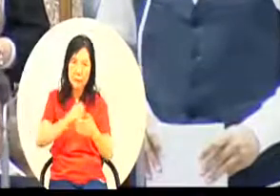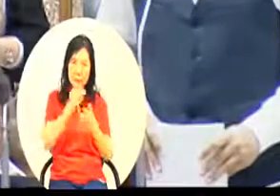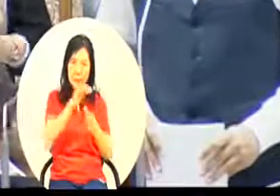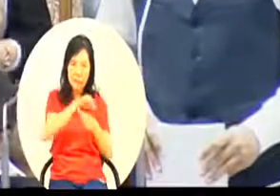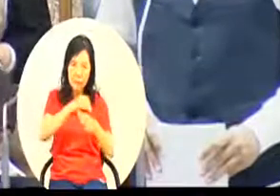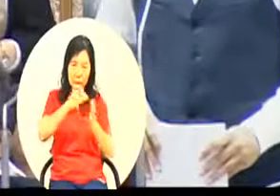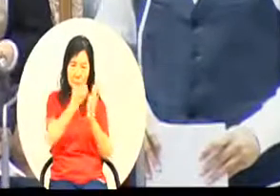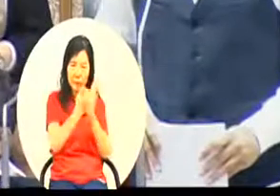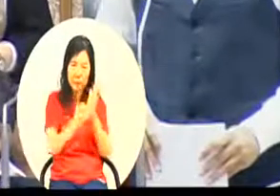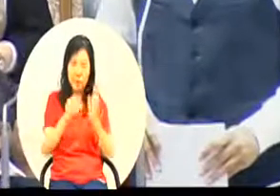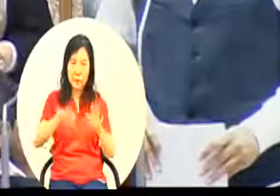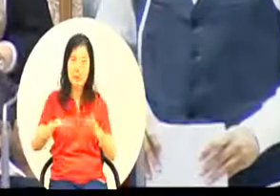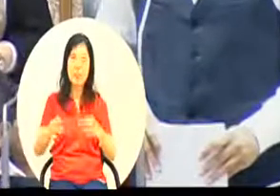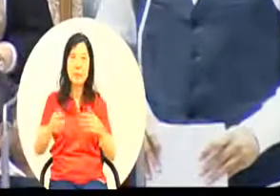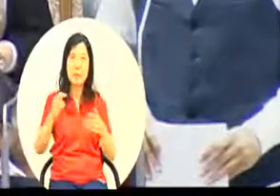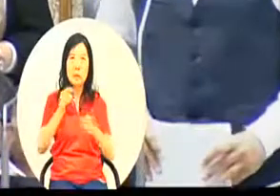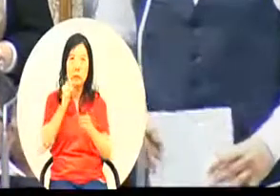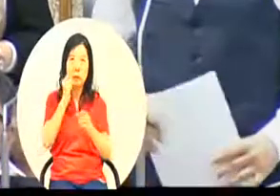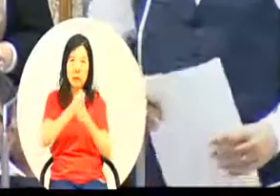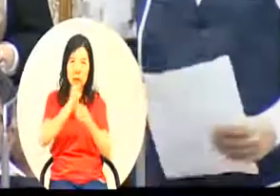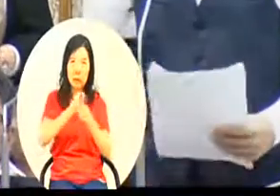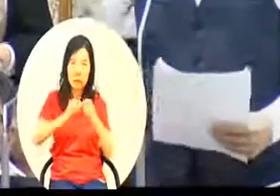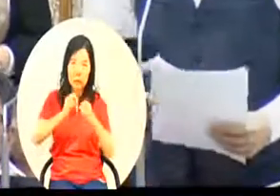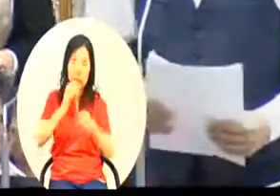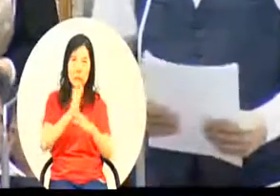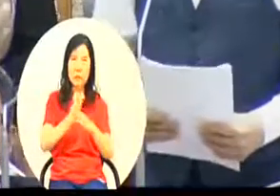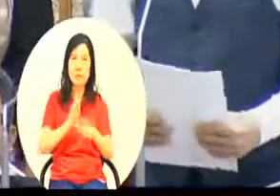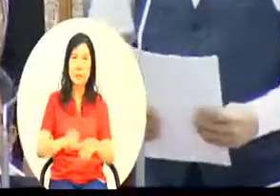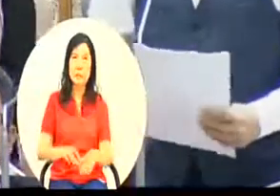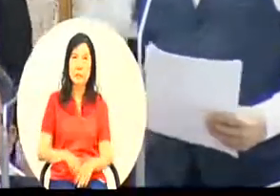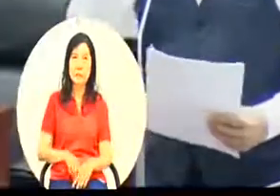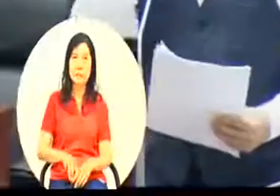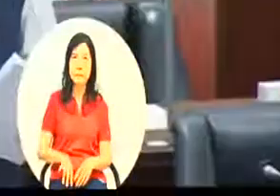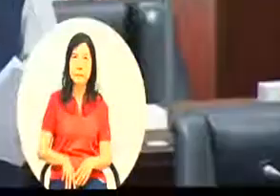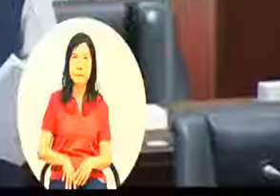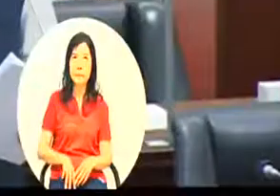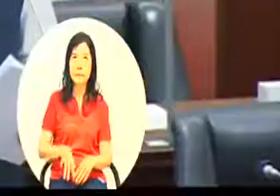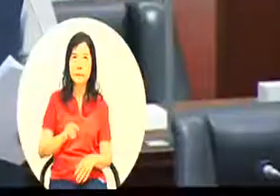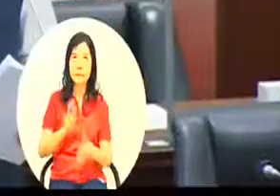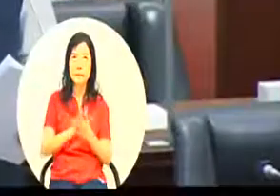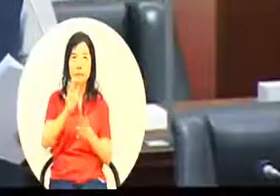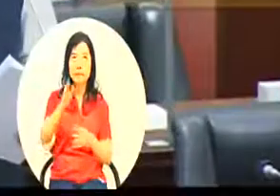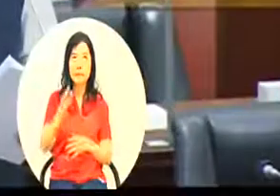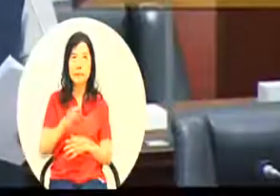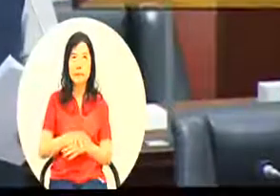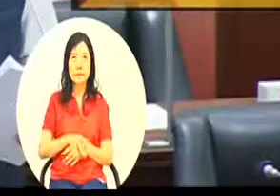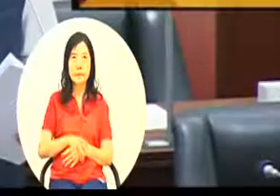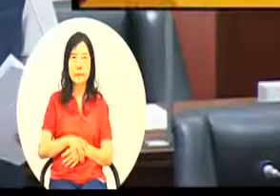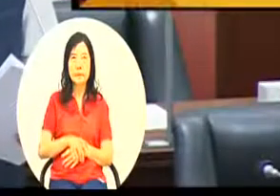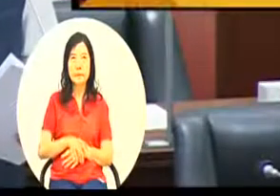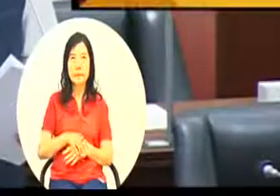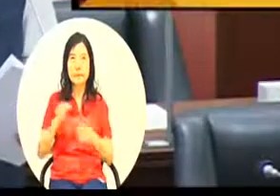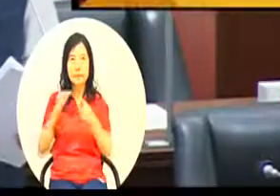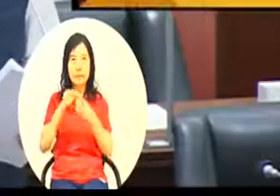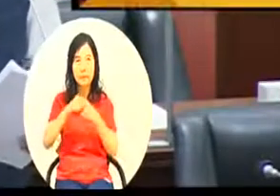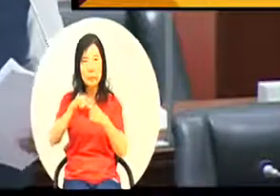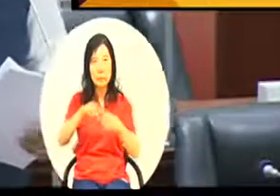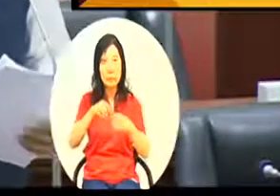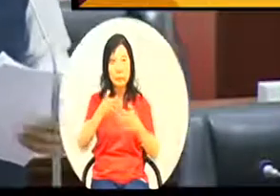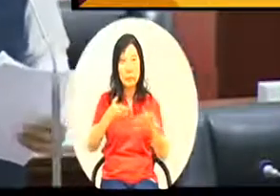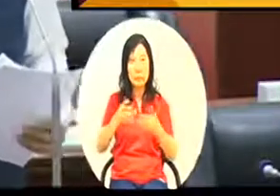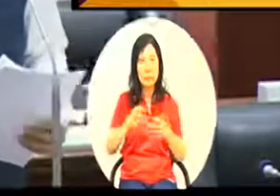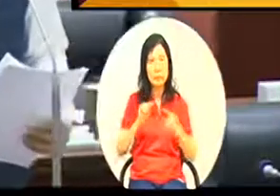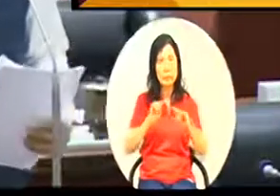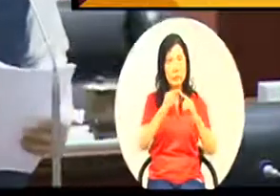材，所以这个都在进行之中。 局长您请坐。 好，谢谢。 确实啊，我后来去研究了这个部分为什么会有这种争